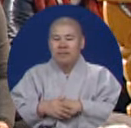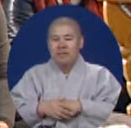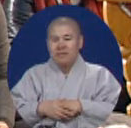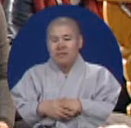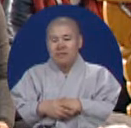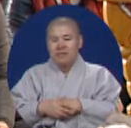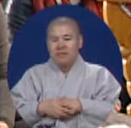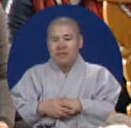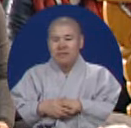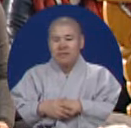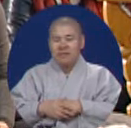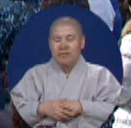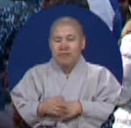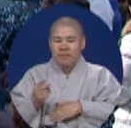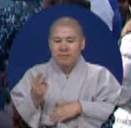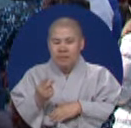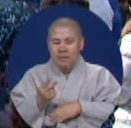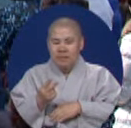그러고 나서